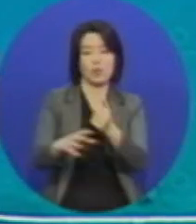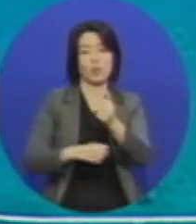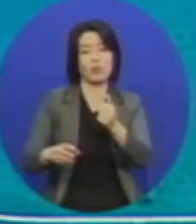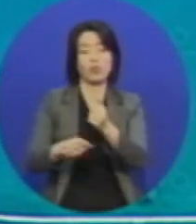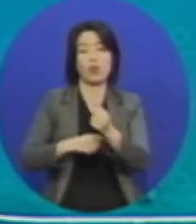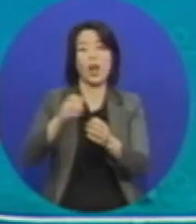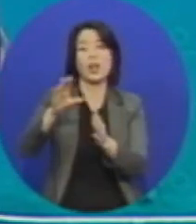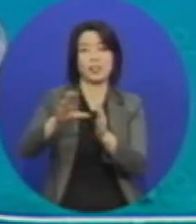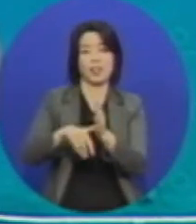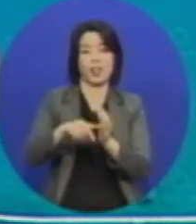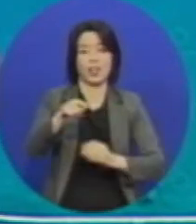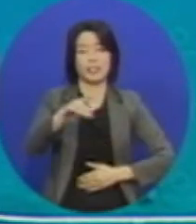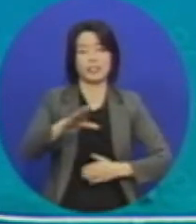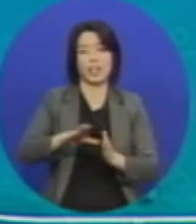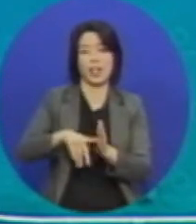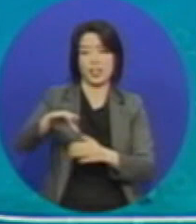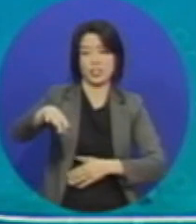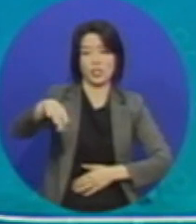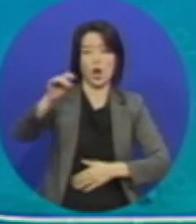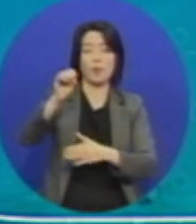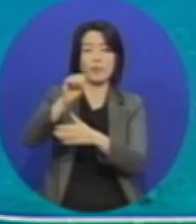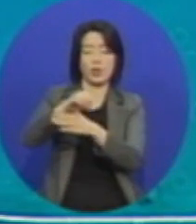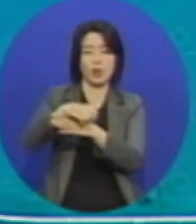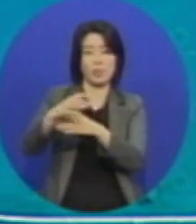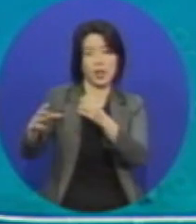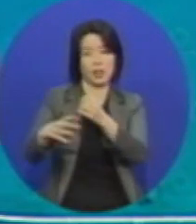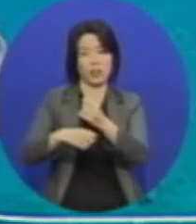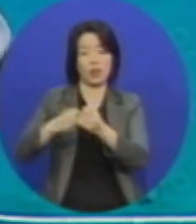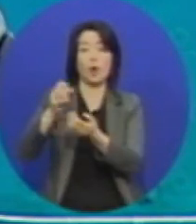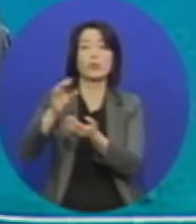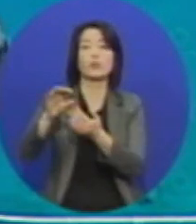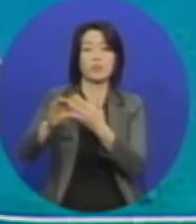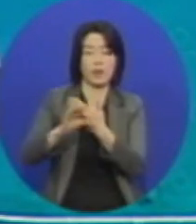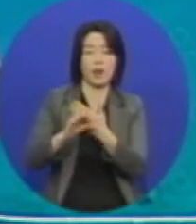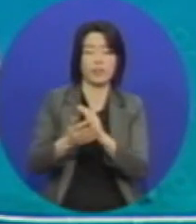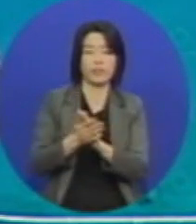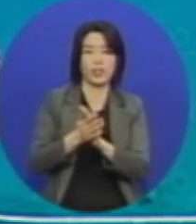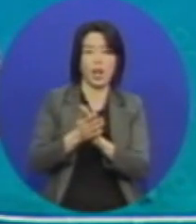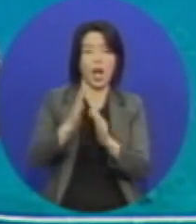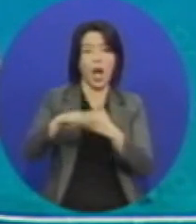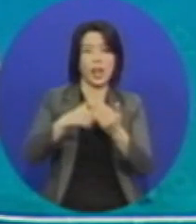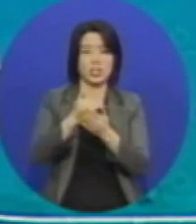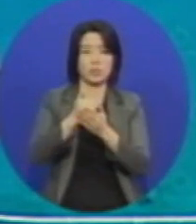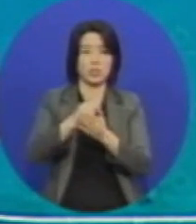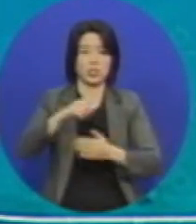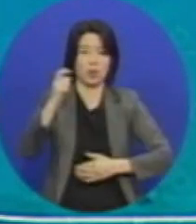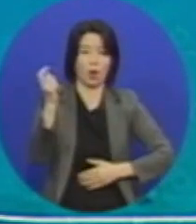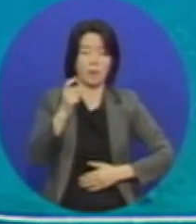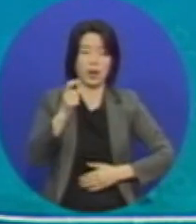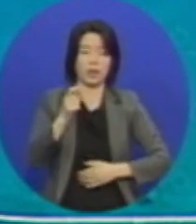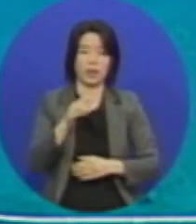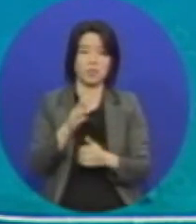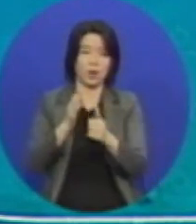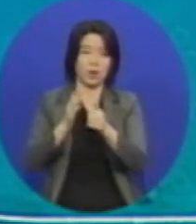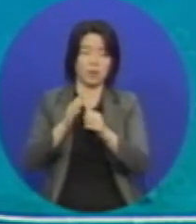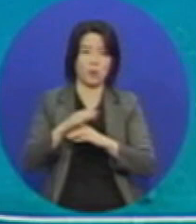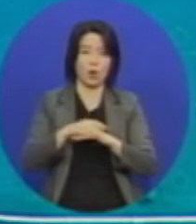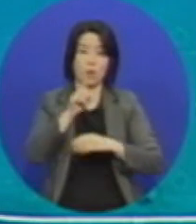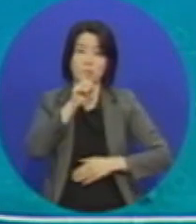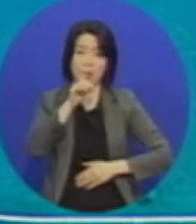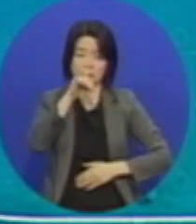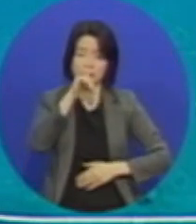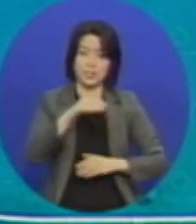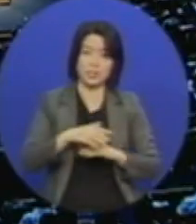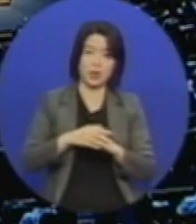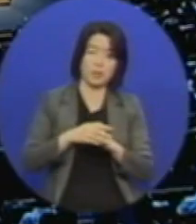그때 첫 열매를 거두면 하나님께서 어미 당부 하셨어요 오늘 본문 말씀